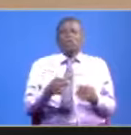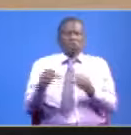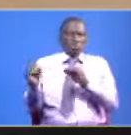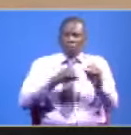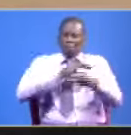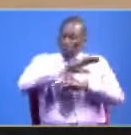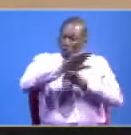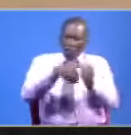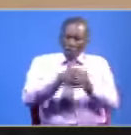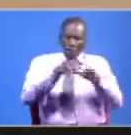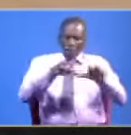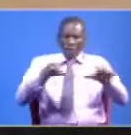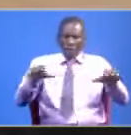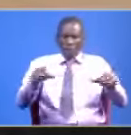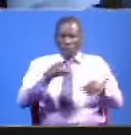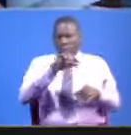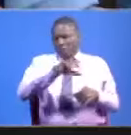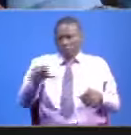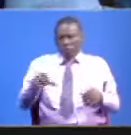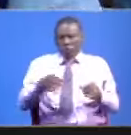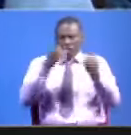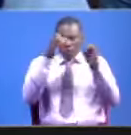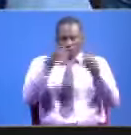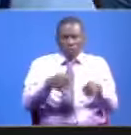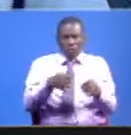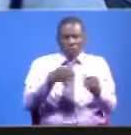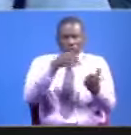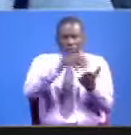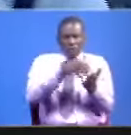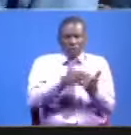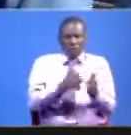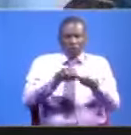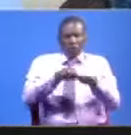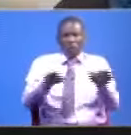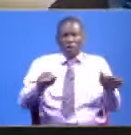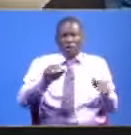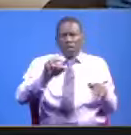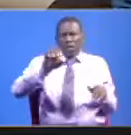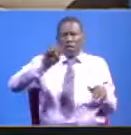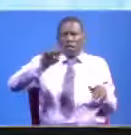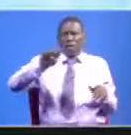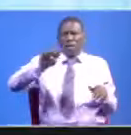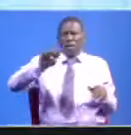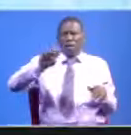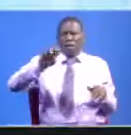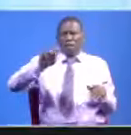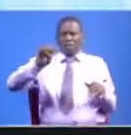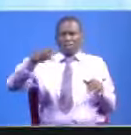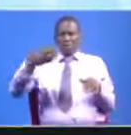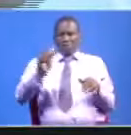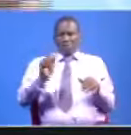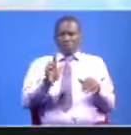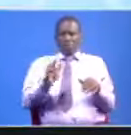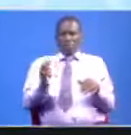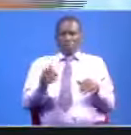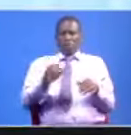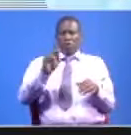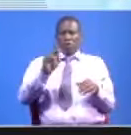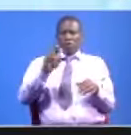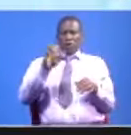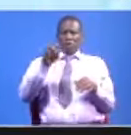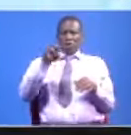wa matatu hadi kituo kipya cha uchukuzi cha Field Marshal Muthoni Kirema. Sikisa, tumefuka hapa na